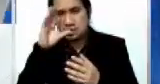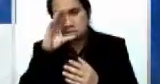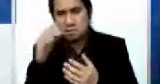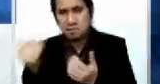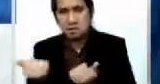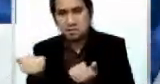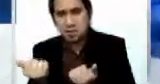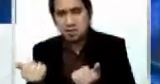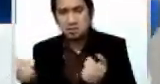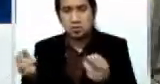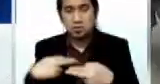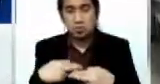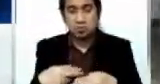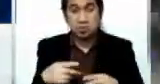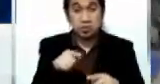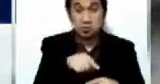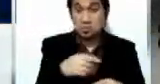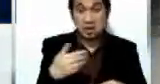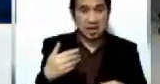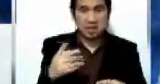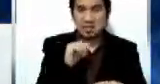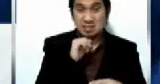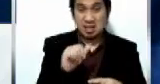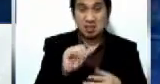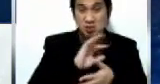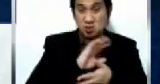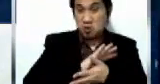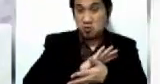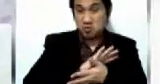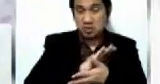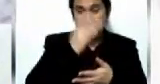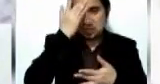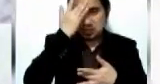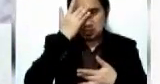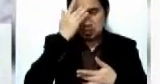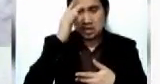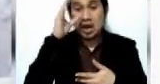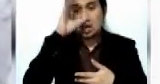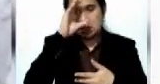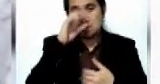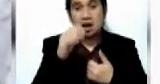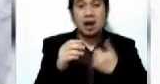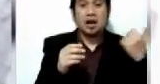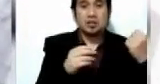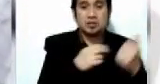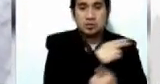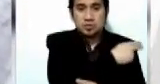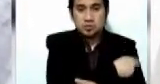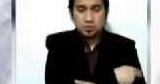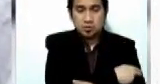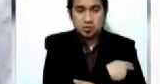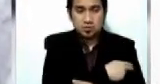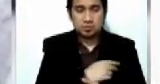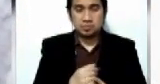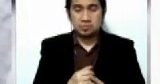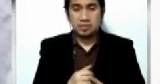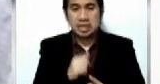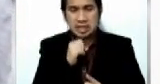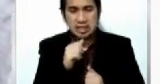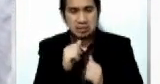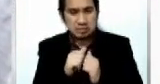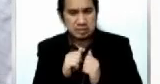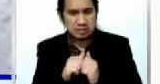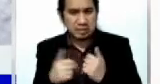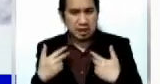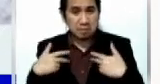ang sakit ay gagawa ng paraan para mailipat sa ibang ospital. It's not true that we are being overrun by COVID patients.